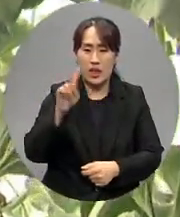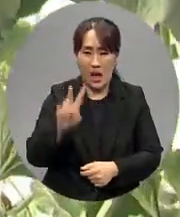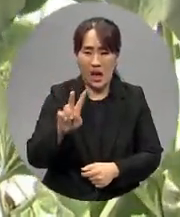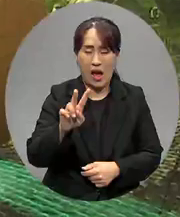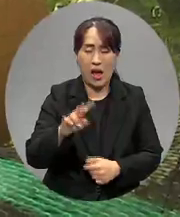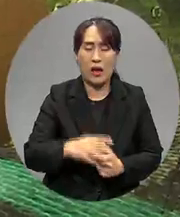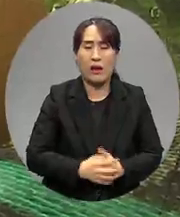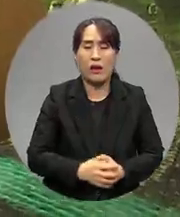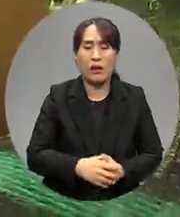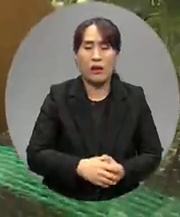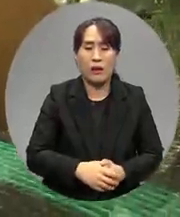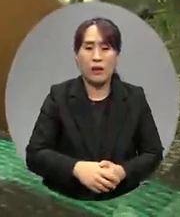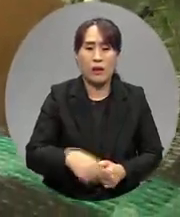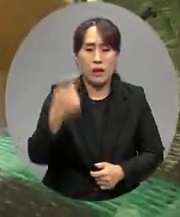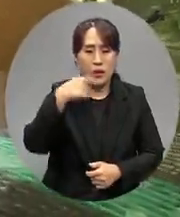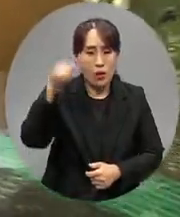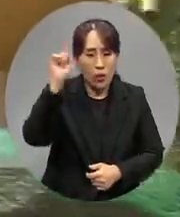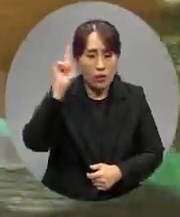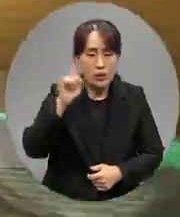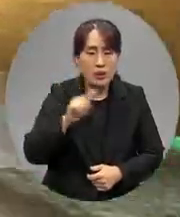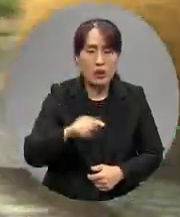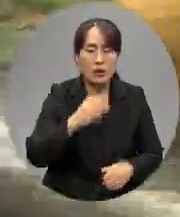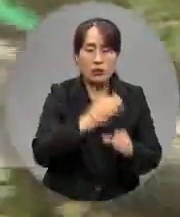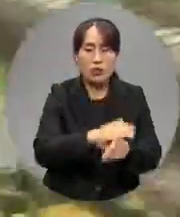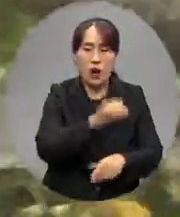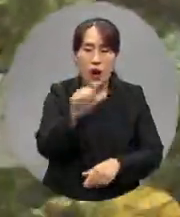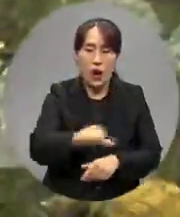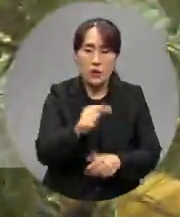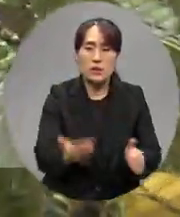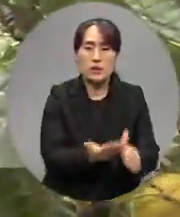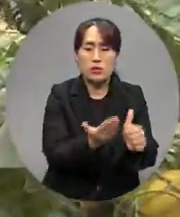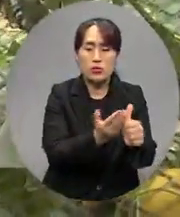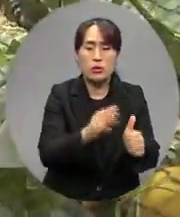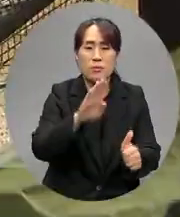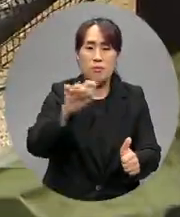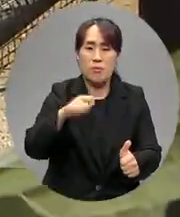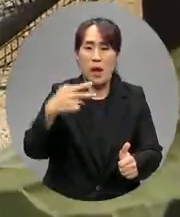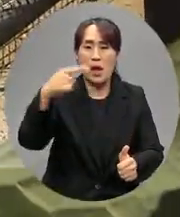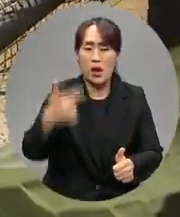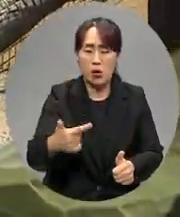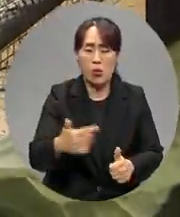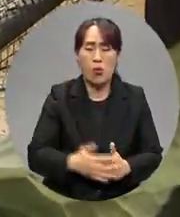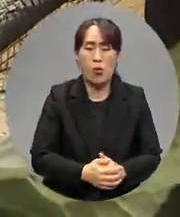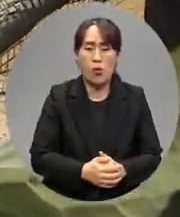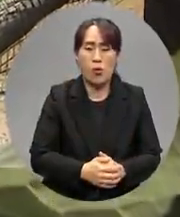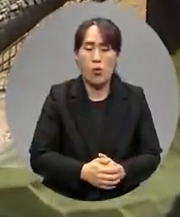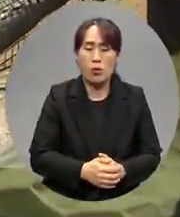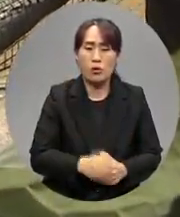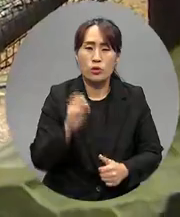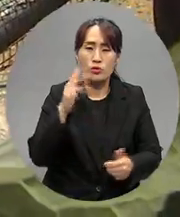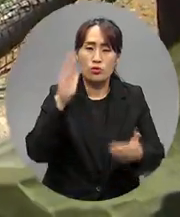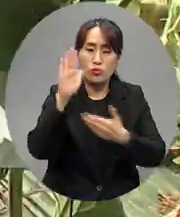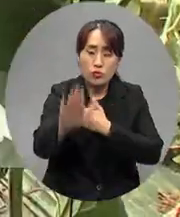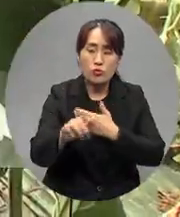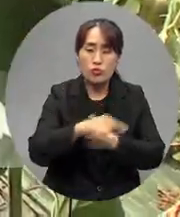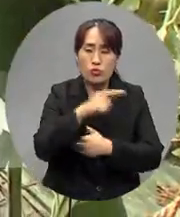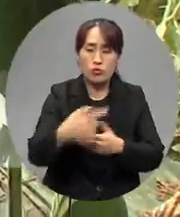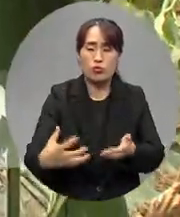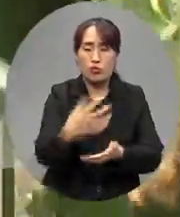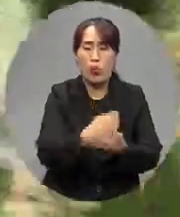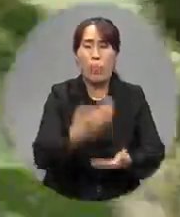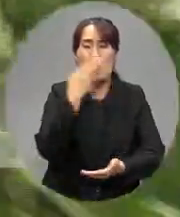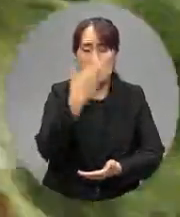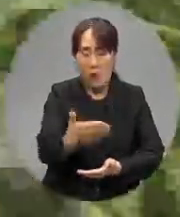품종입니다. 러시아와 중앙아시아에서 주로 생산하는 멜론입니다. 착고한 지 두 달 정도가 지나면 수확이